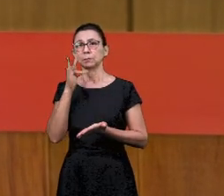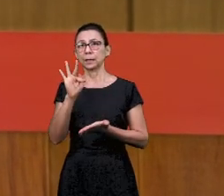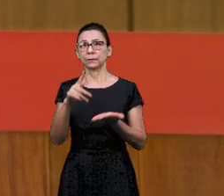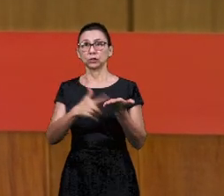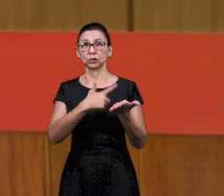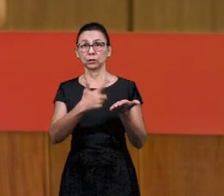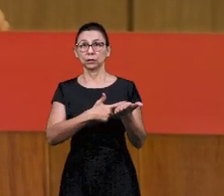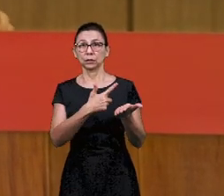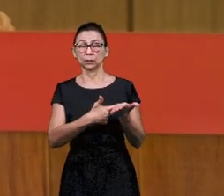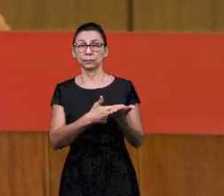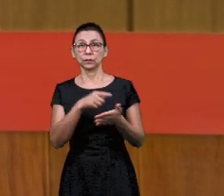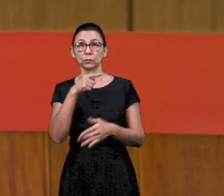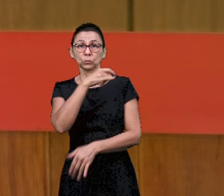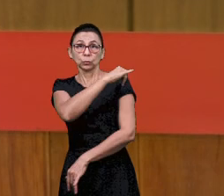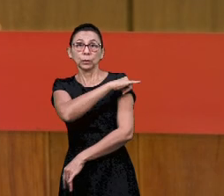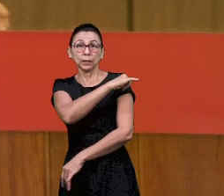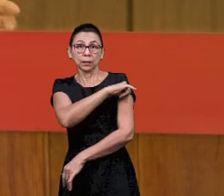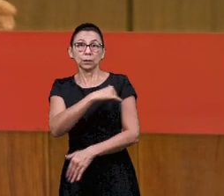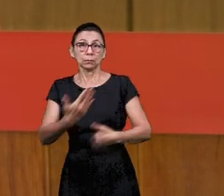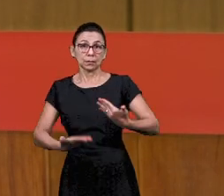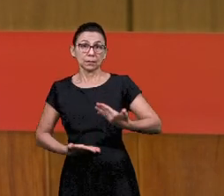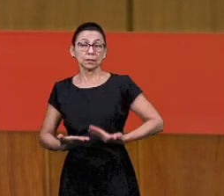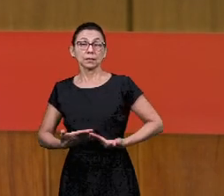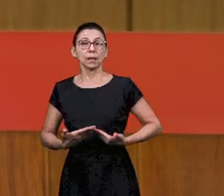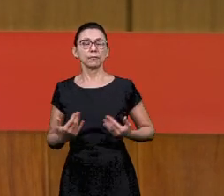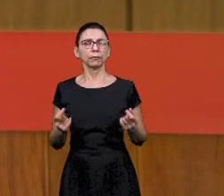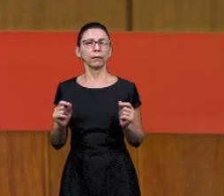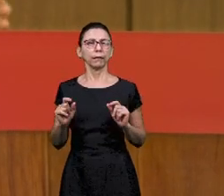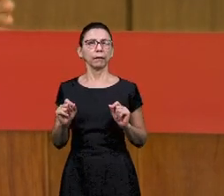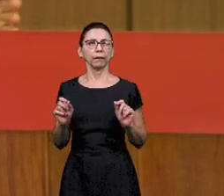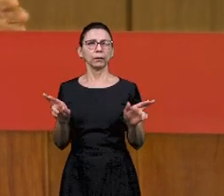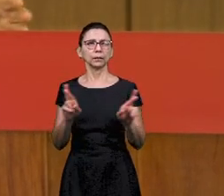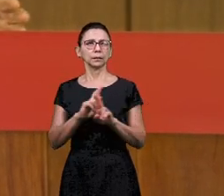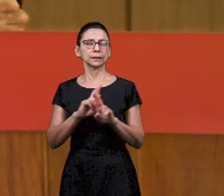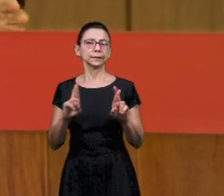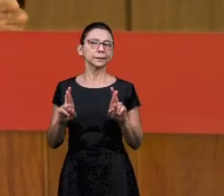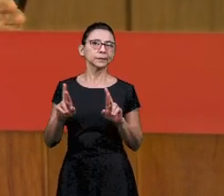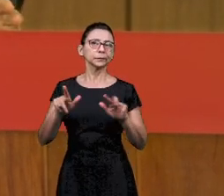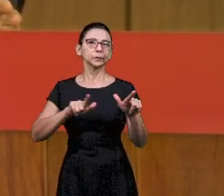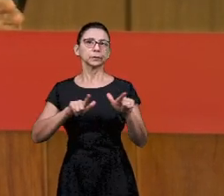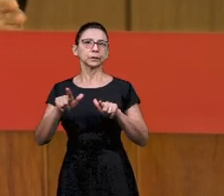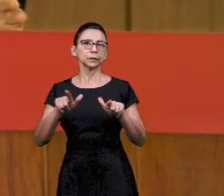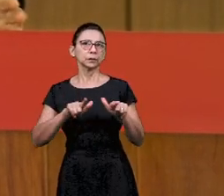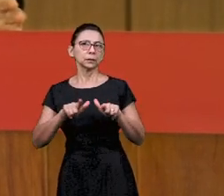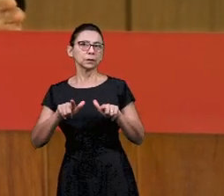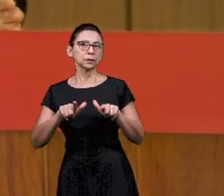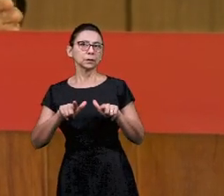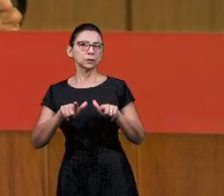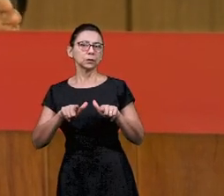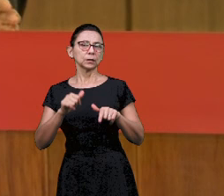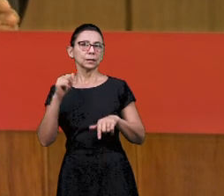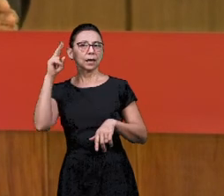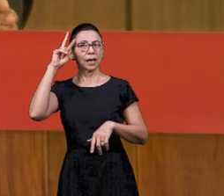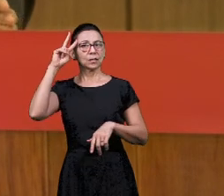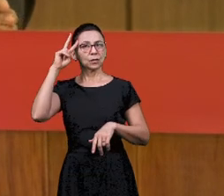des frères de Rio de Janeiro par rapport au travail de Néhémie, l'histoire de